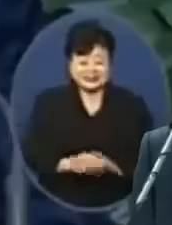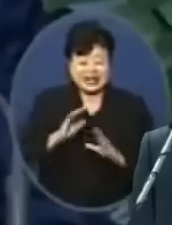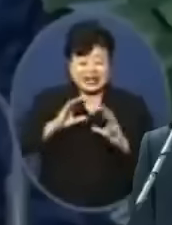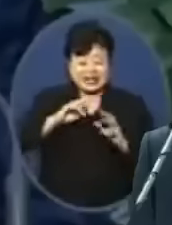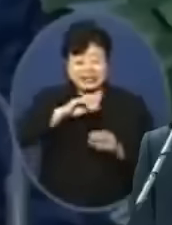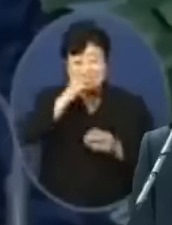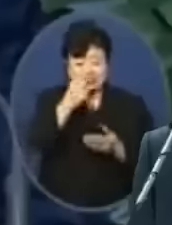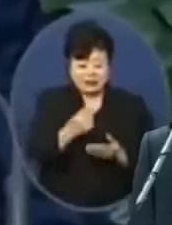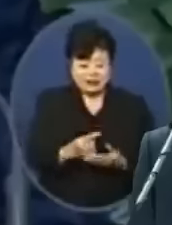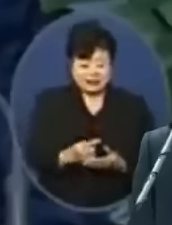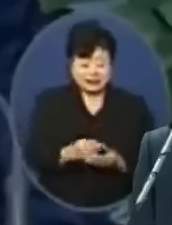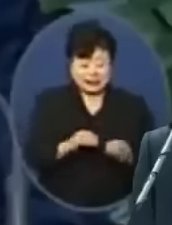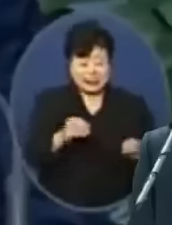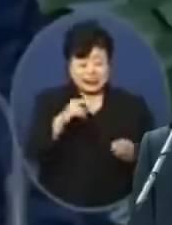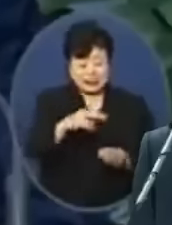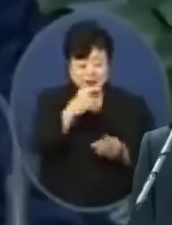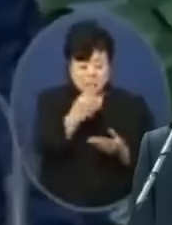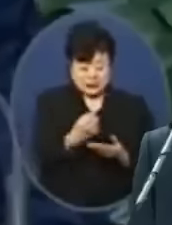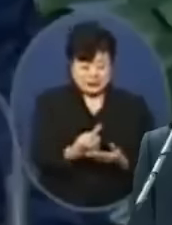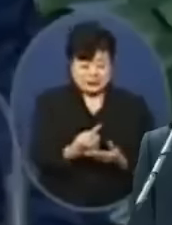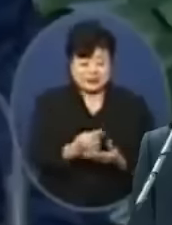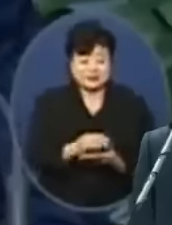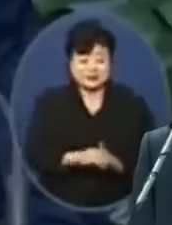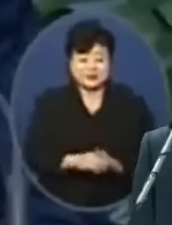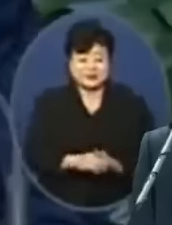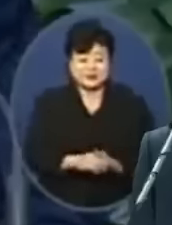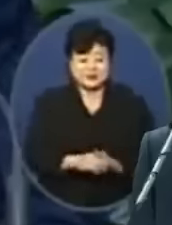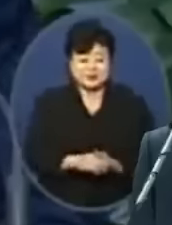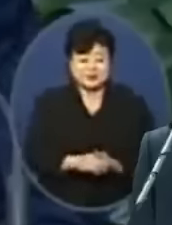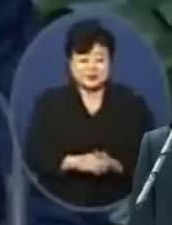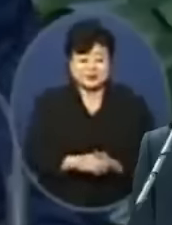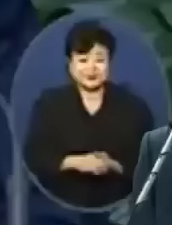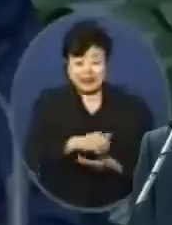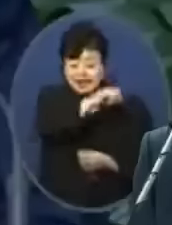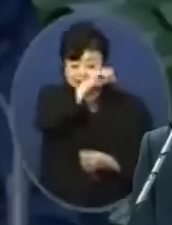천국에서 이 지상에 되는 일을 왔었습니다. 그